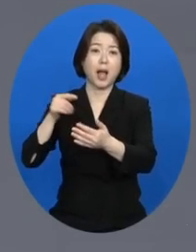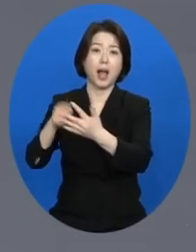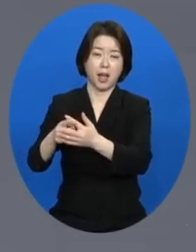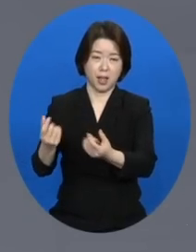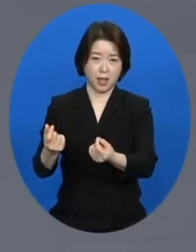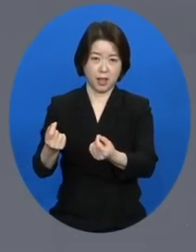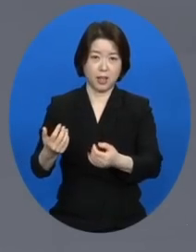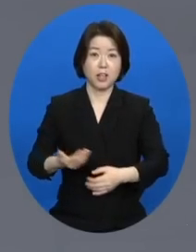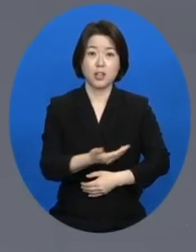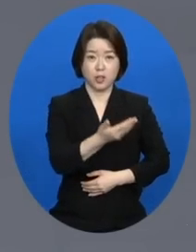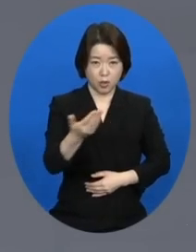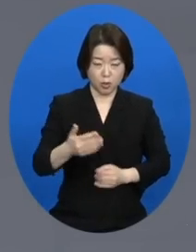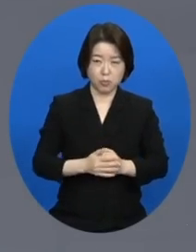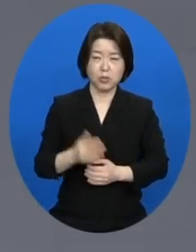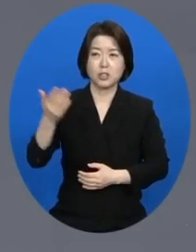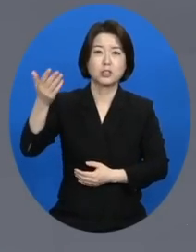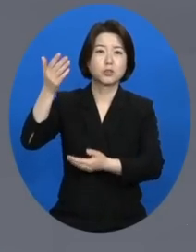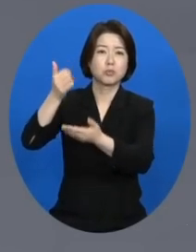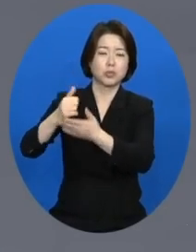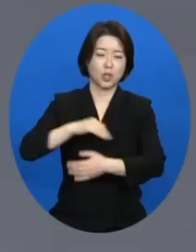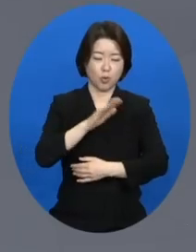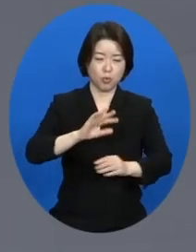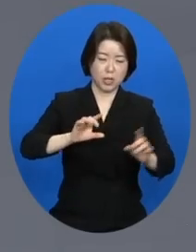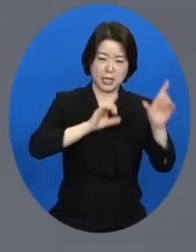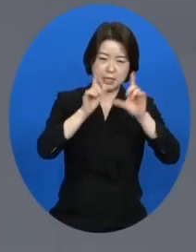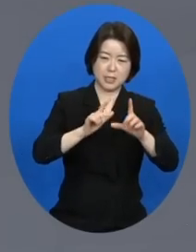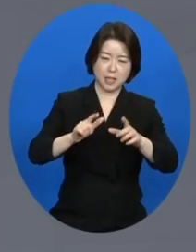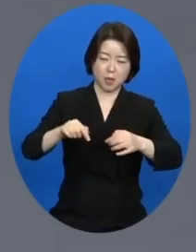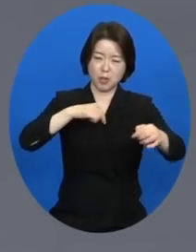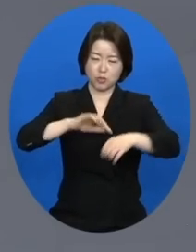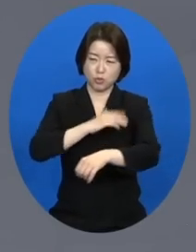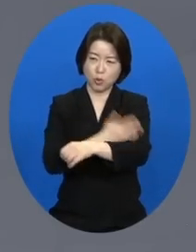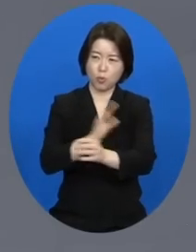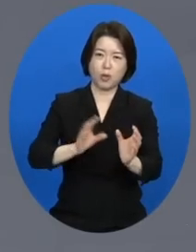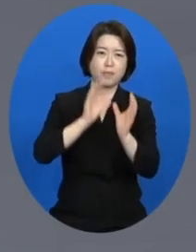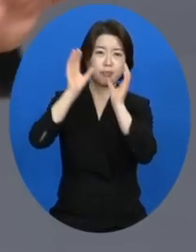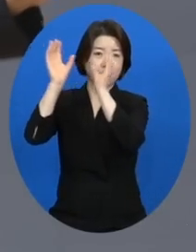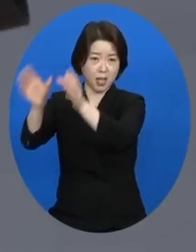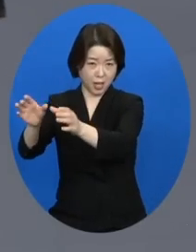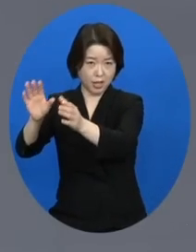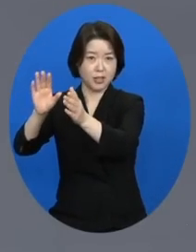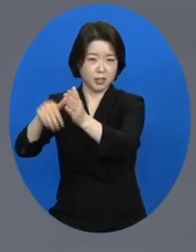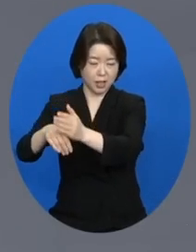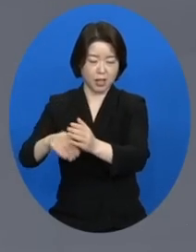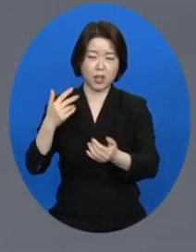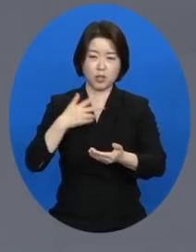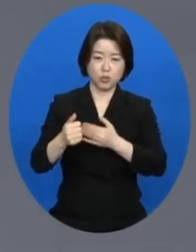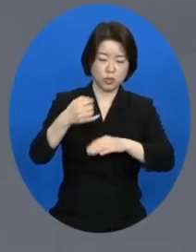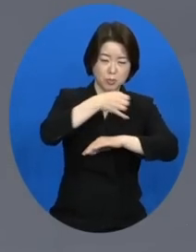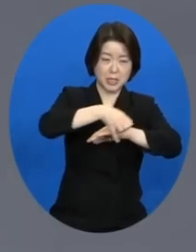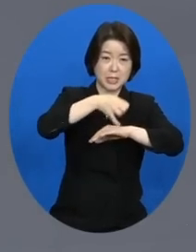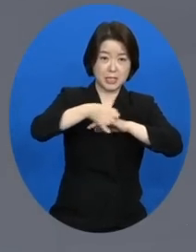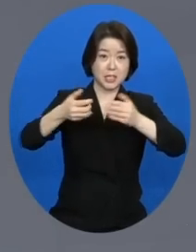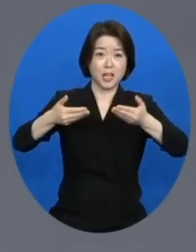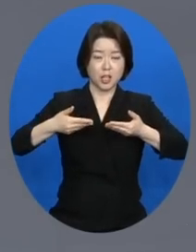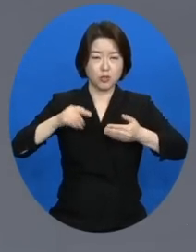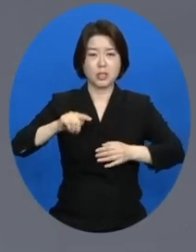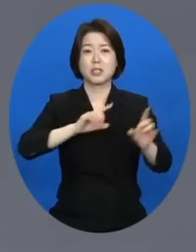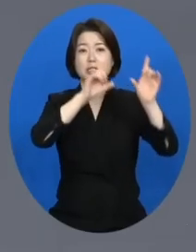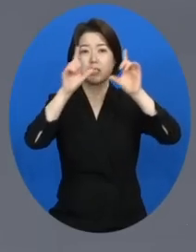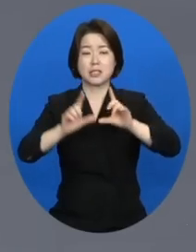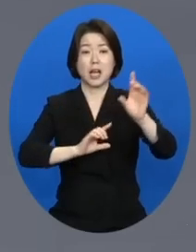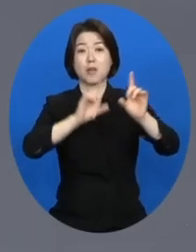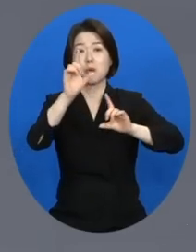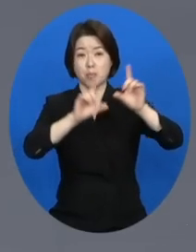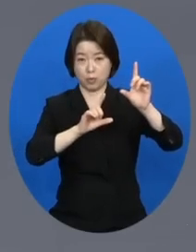여러분, 우리가 그분께 우리의 삶을 주도권을 내어드릴 때에 주님께서 디자인하신 그 삶의